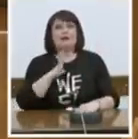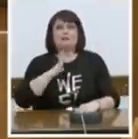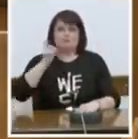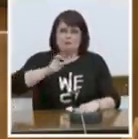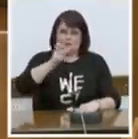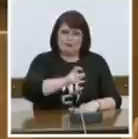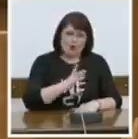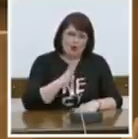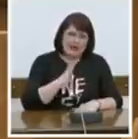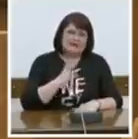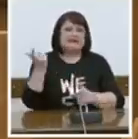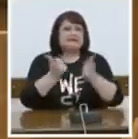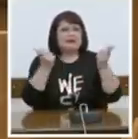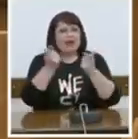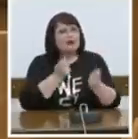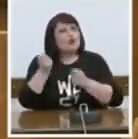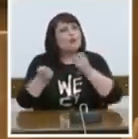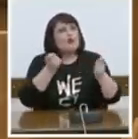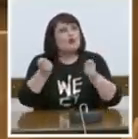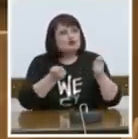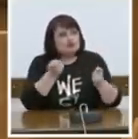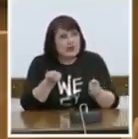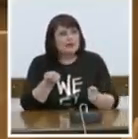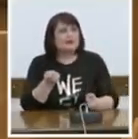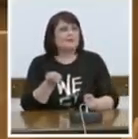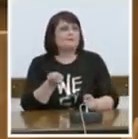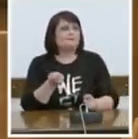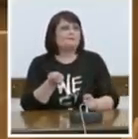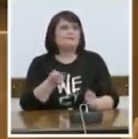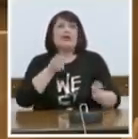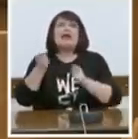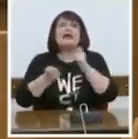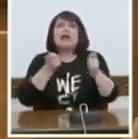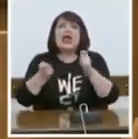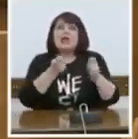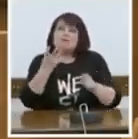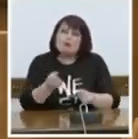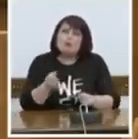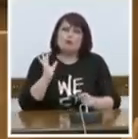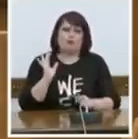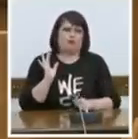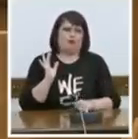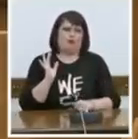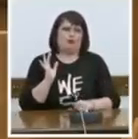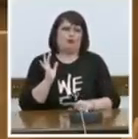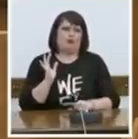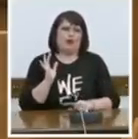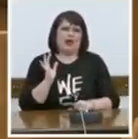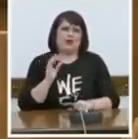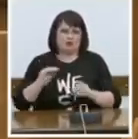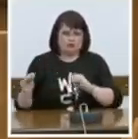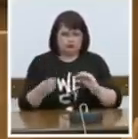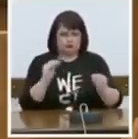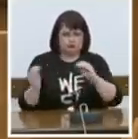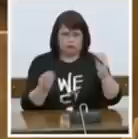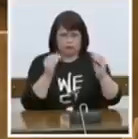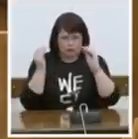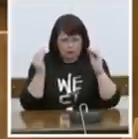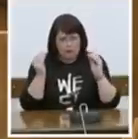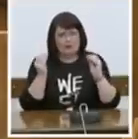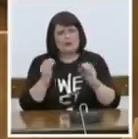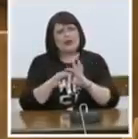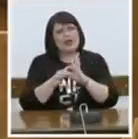και τους δανειολήπτες αυτής της χώρας από τα χρέη που ανυπαίτια δημιουργήθηκαν και που συνδέονται